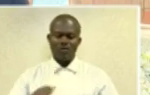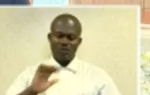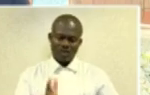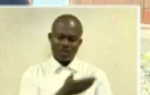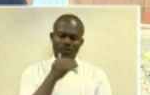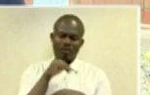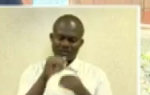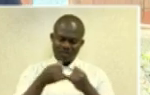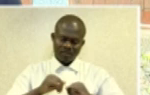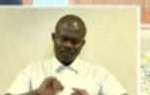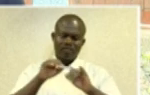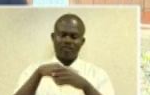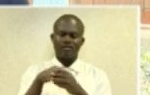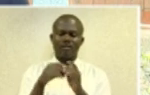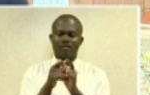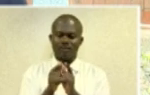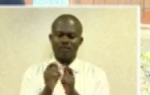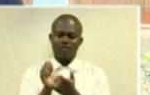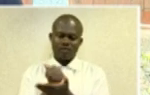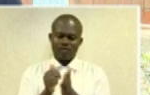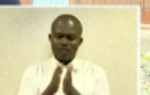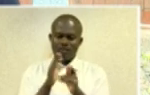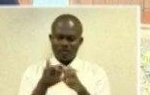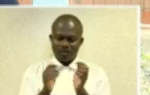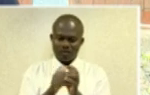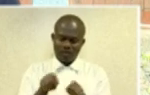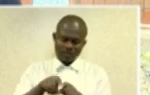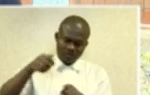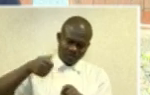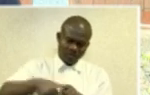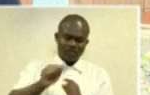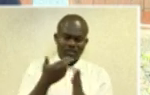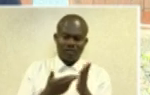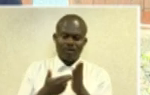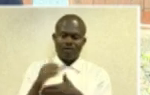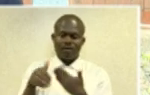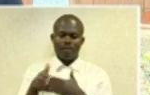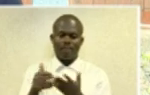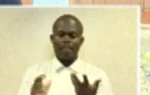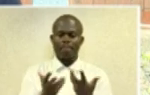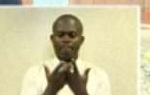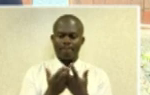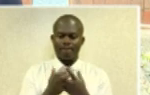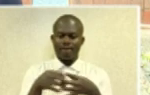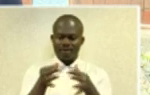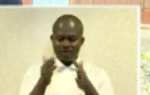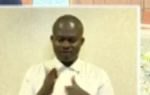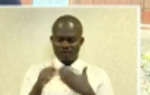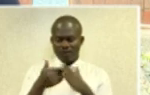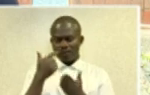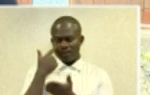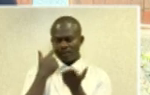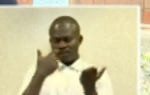bikorwa inama bagiriwe na Auditeur General, ariko n'amaraporo ubwabo nk'ibirebye raporo ijyanye na finance usanga